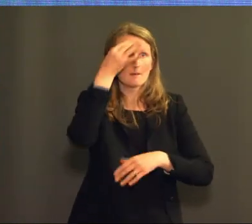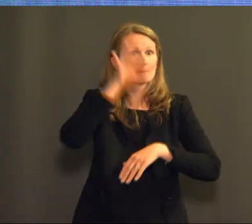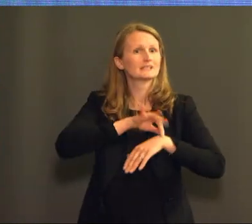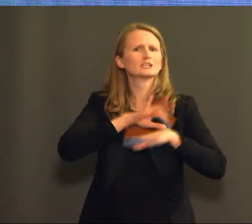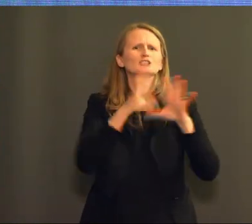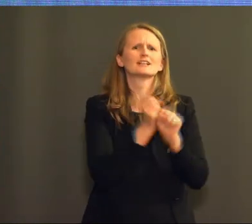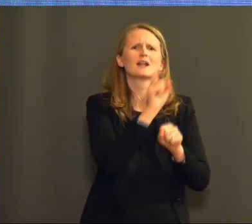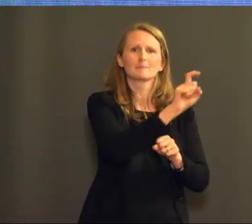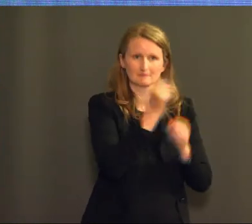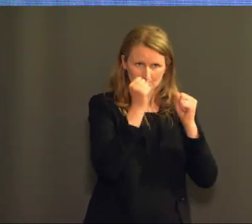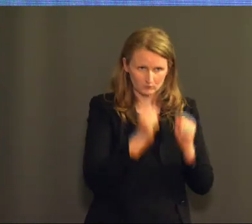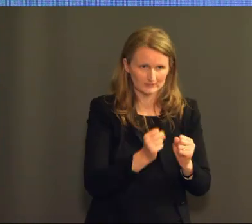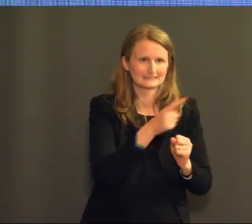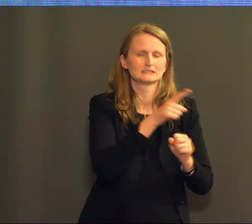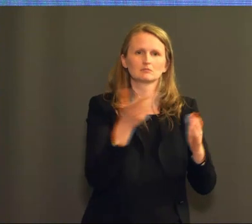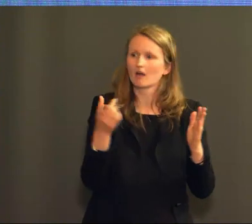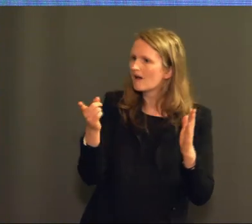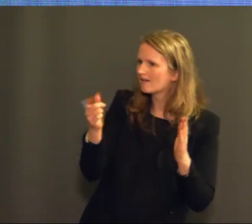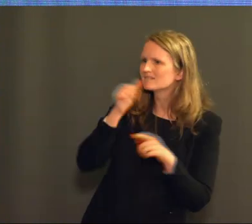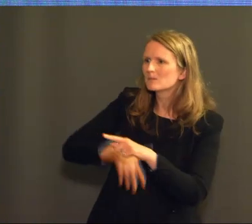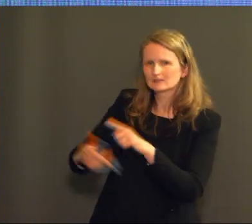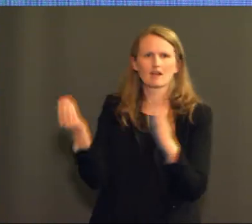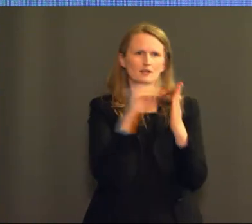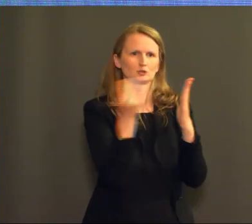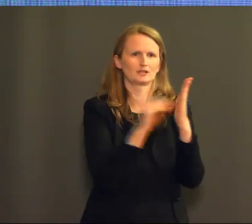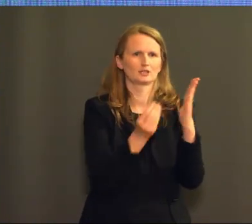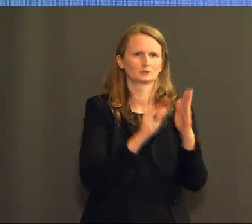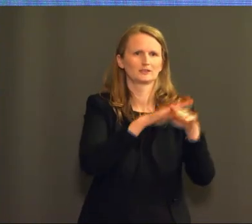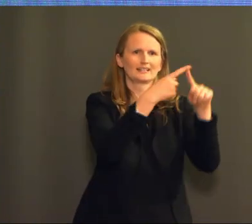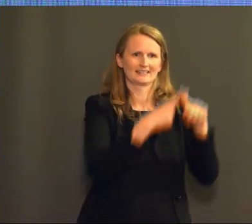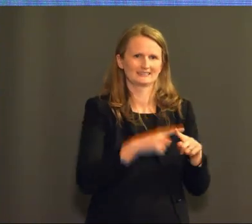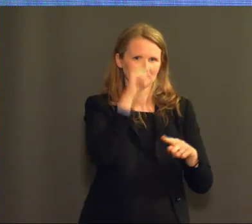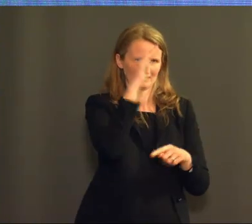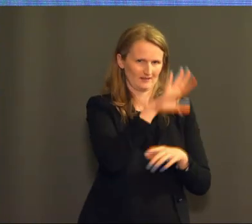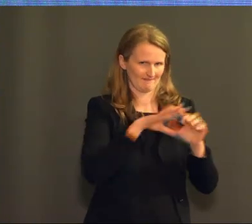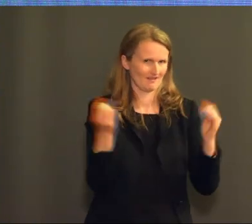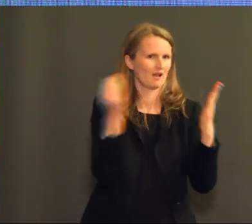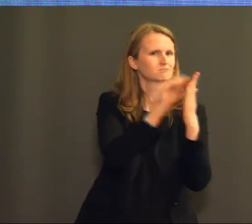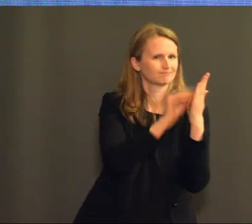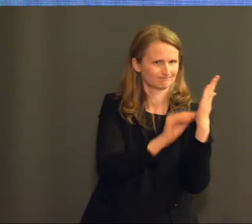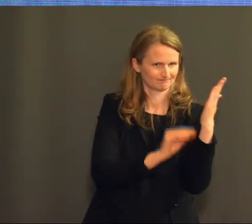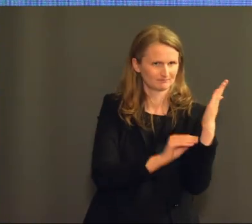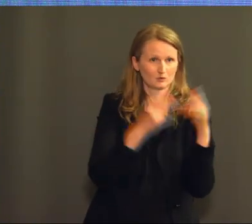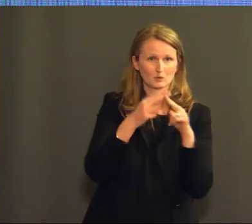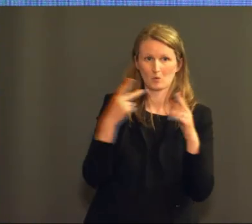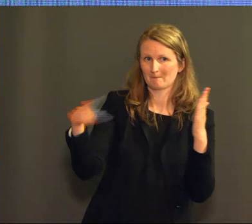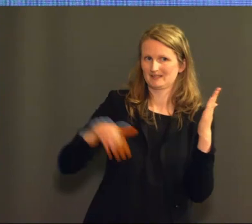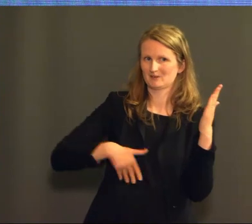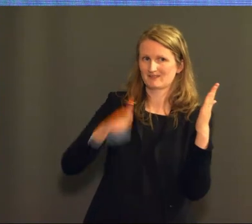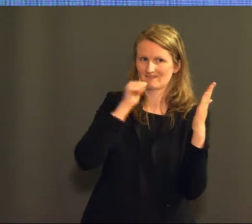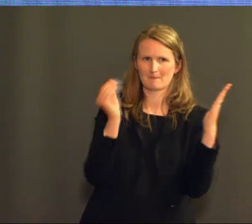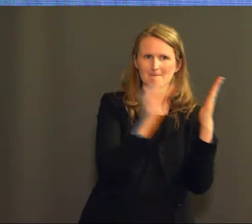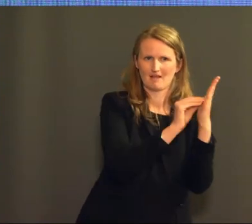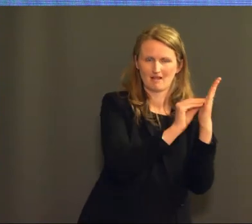pourront automatiquement être invitées à se faire vacciner dès ce moment-là. Si elles n'ont pas de